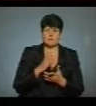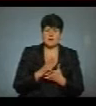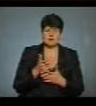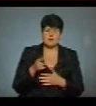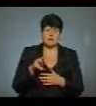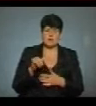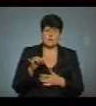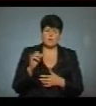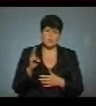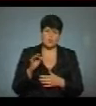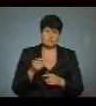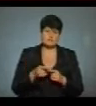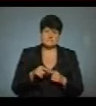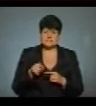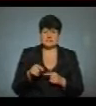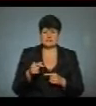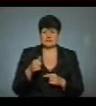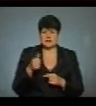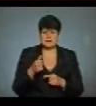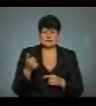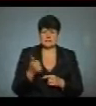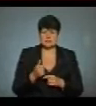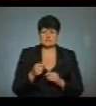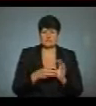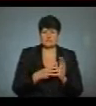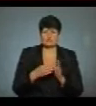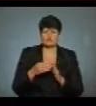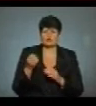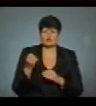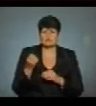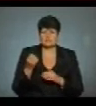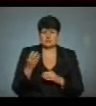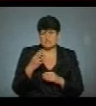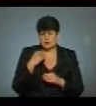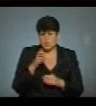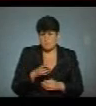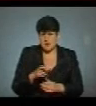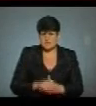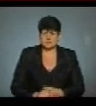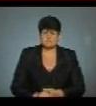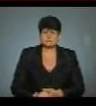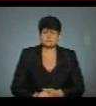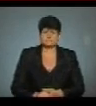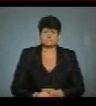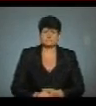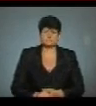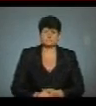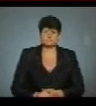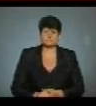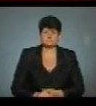глаукому. Цьогоріч цей тиждень триває з 8 по 14 березня, розповів Петро Левицький.